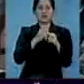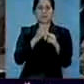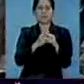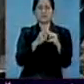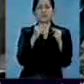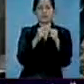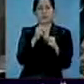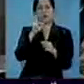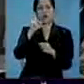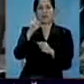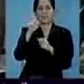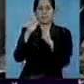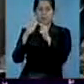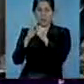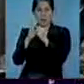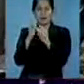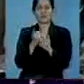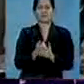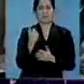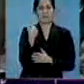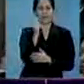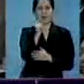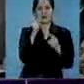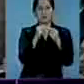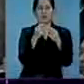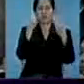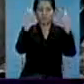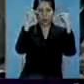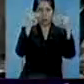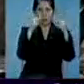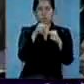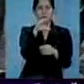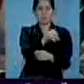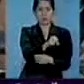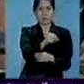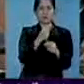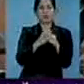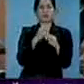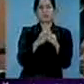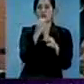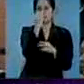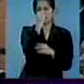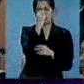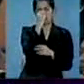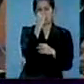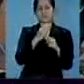ดาตอบิโดนายกรัฐมนตรีที่สั่งจับชื่อนายสมัครสุนทรเวช